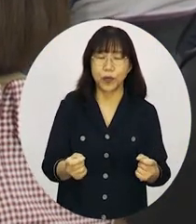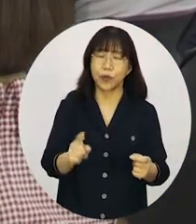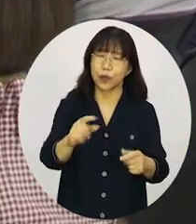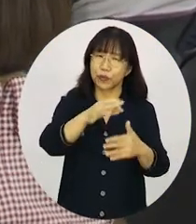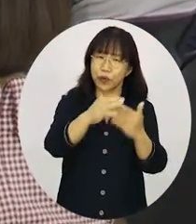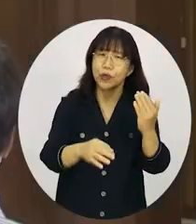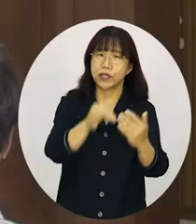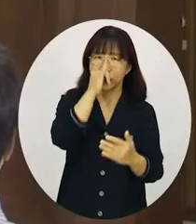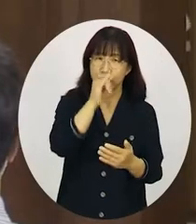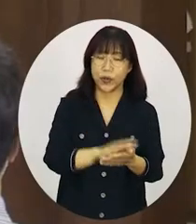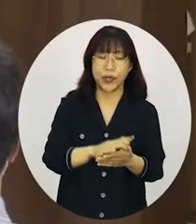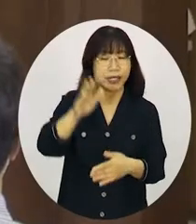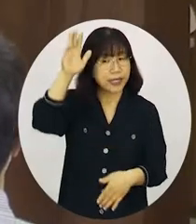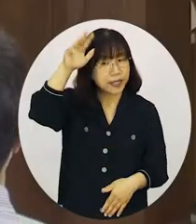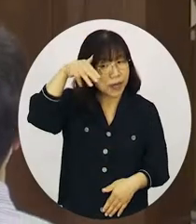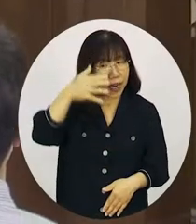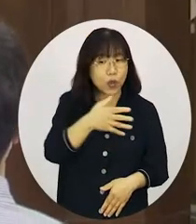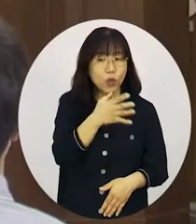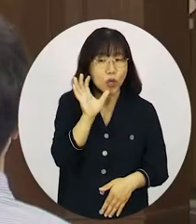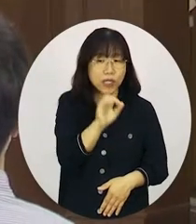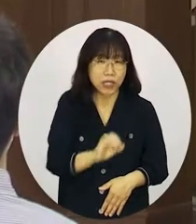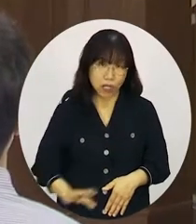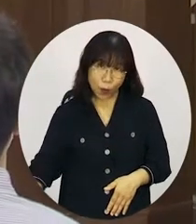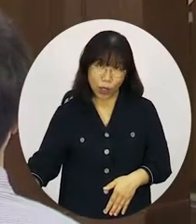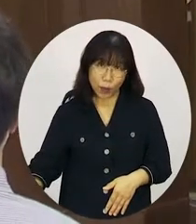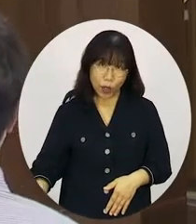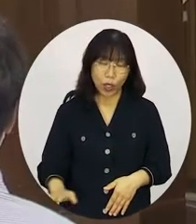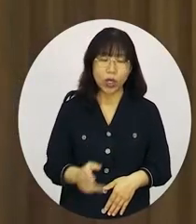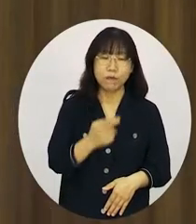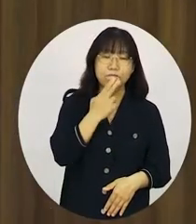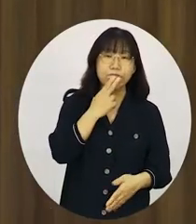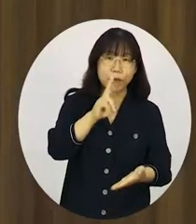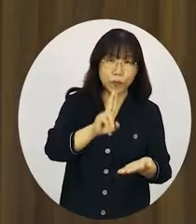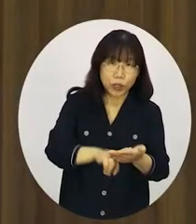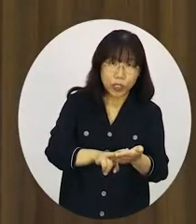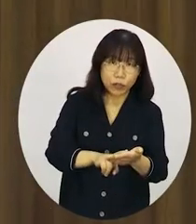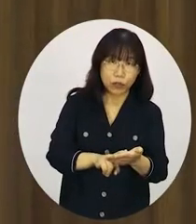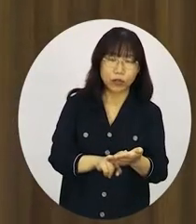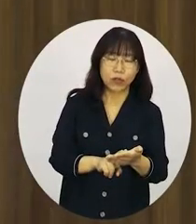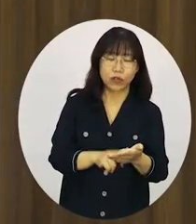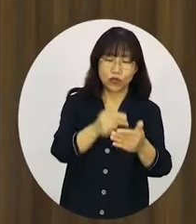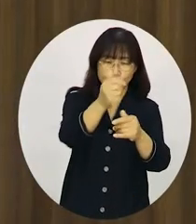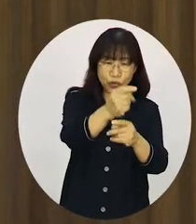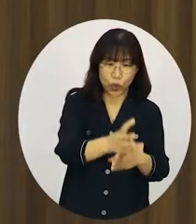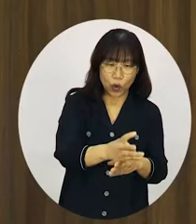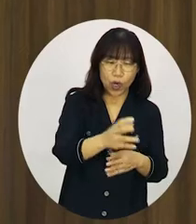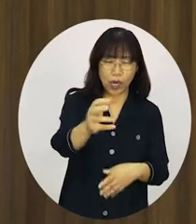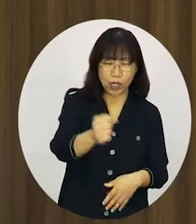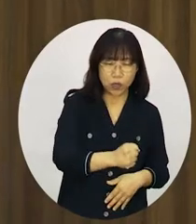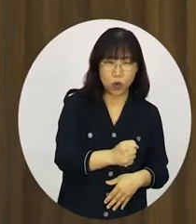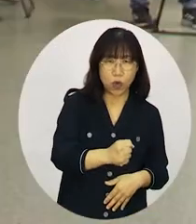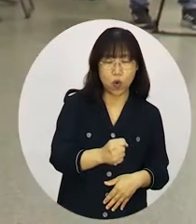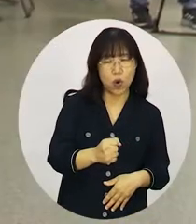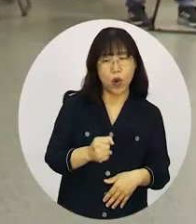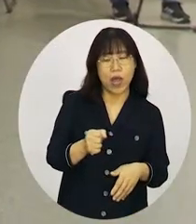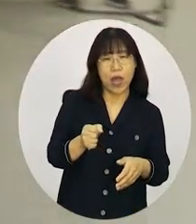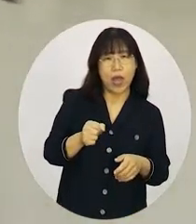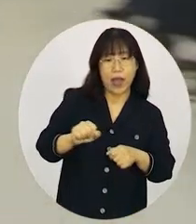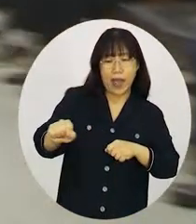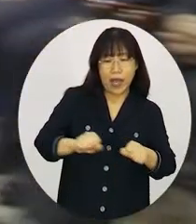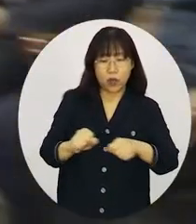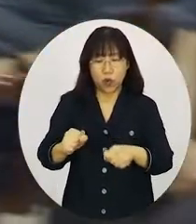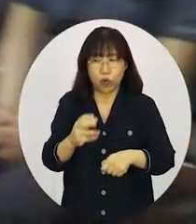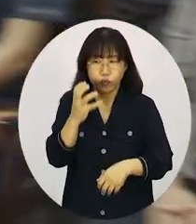프로젝트는 치매어르신 신고 발생 시 우체국 포스트톡을 통해 주변을 탐색하고 이상행동이 포착되는